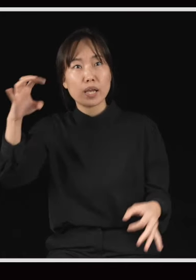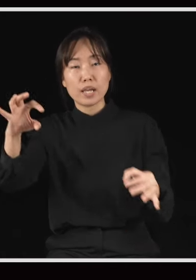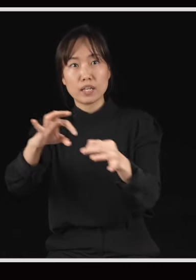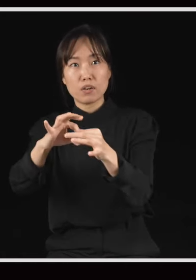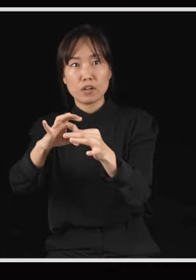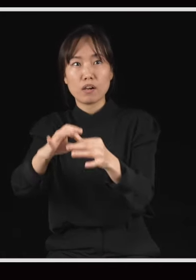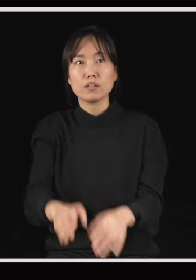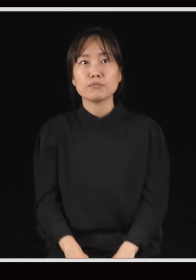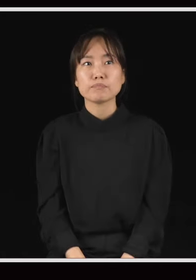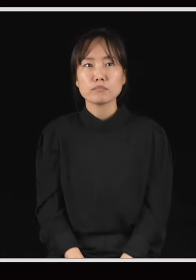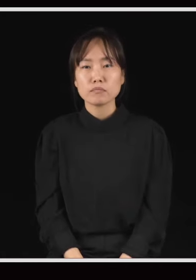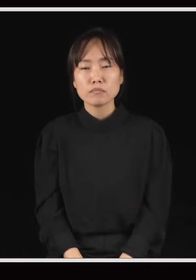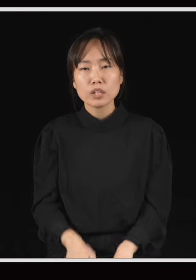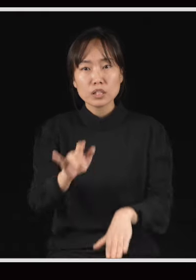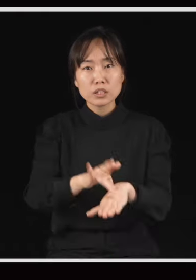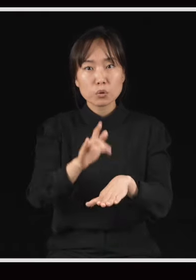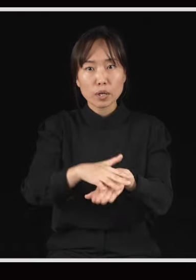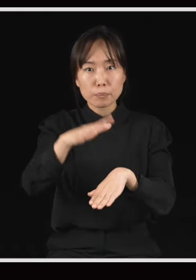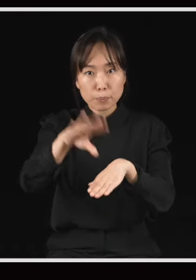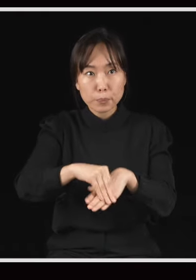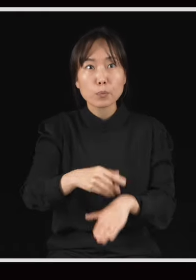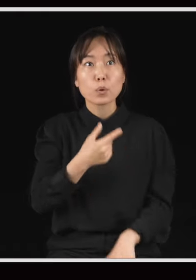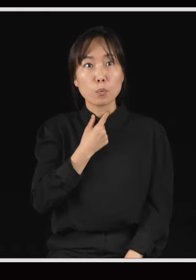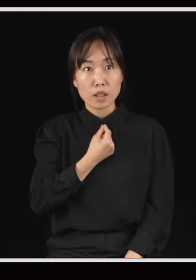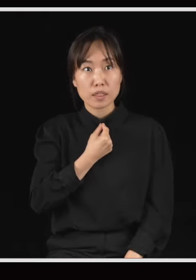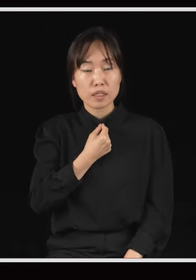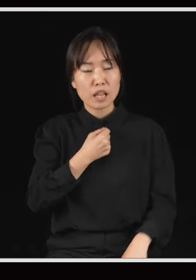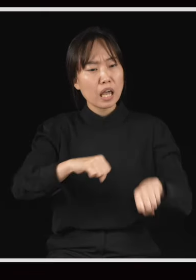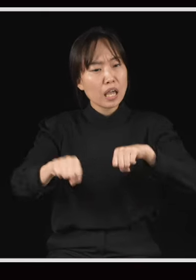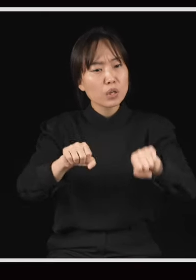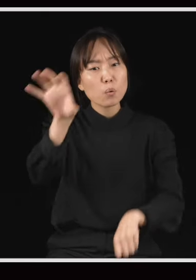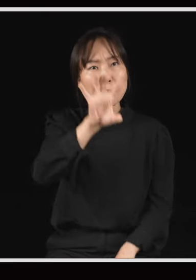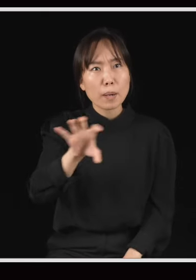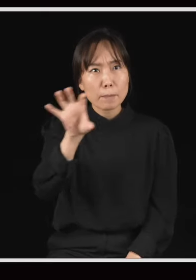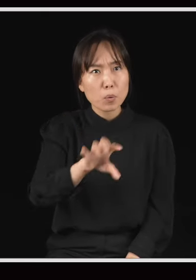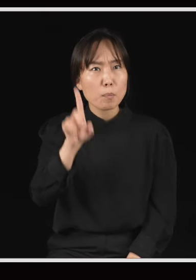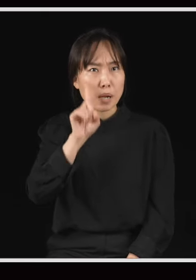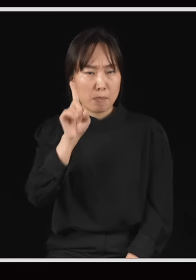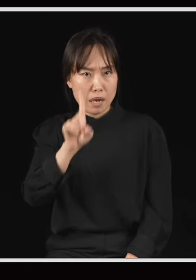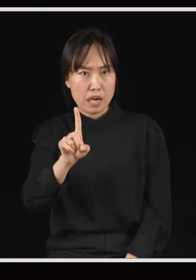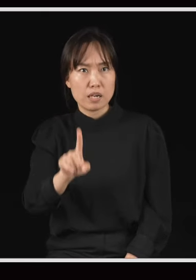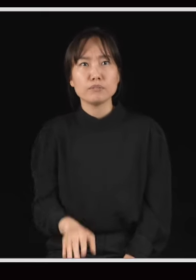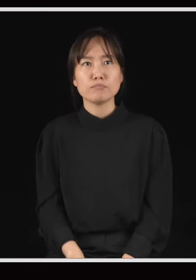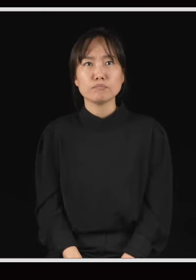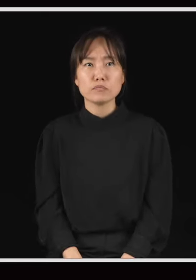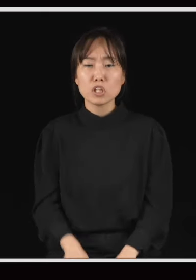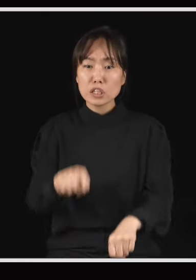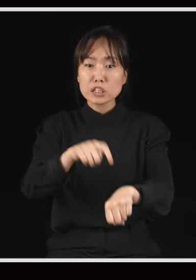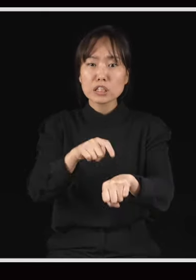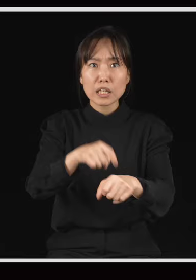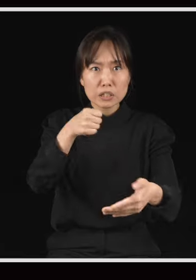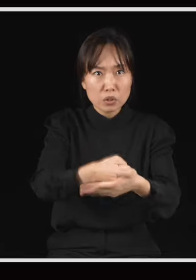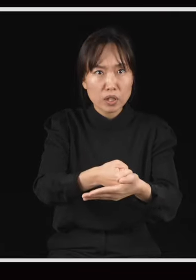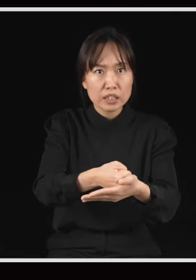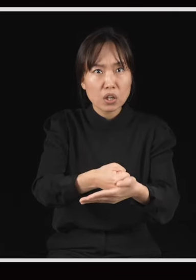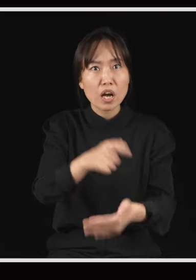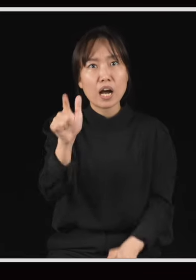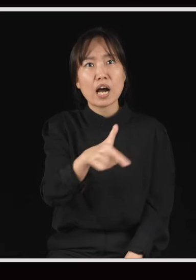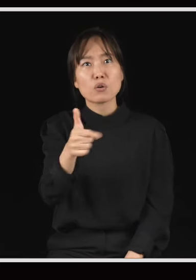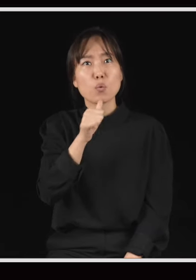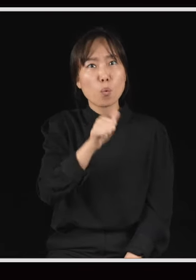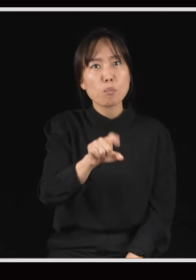있거든요. 강화를 할 때는 마찬가지로 매일 그냥 해버릇하면 됩니다. 똑같은 시간에 10분이든